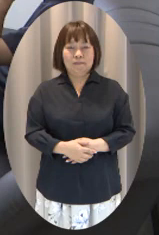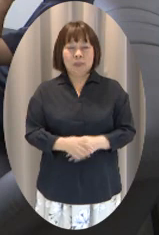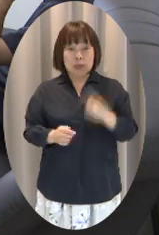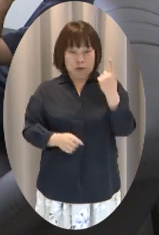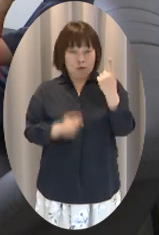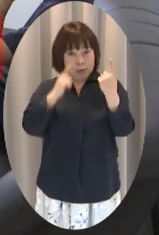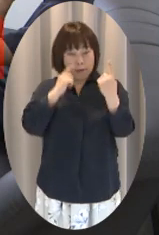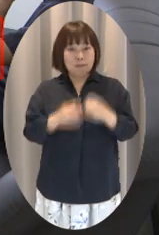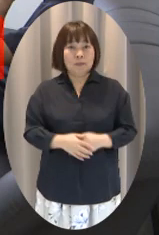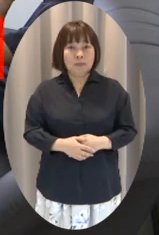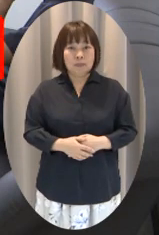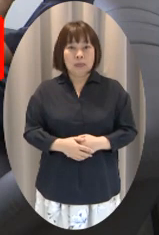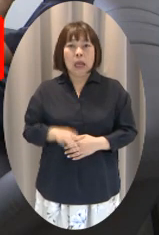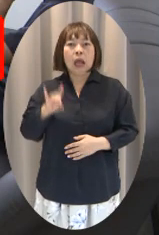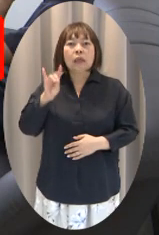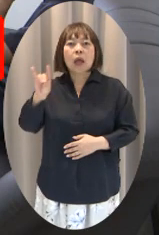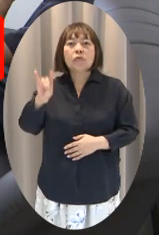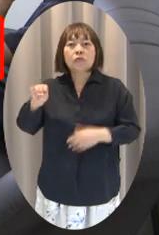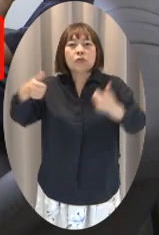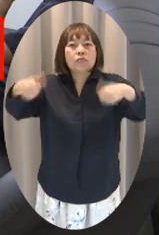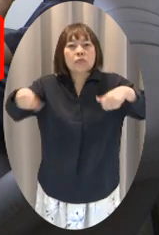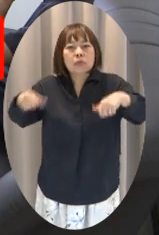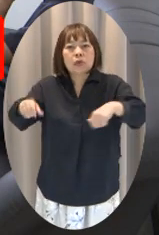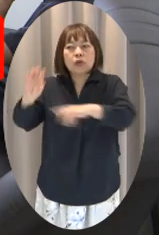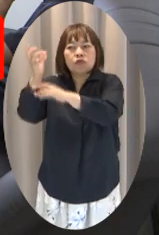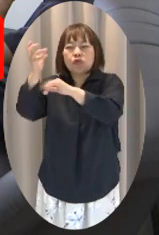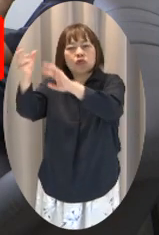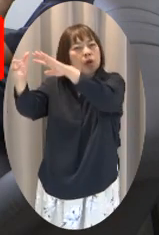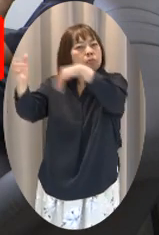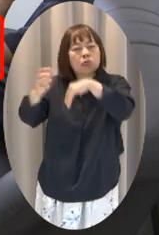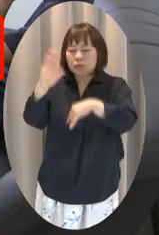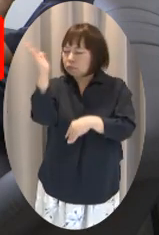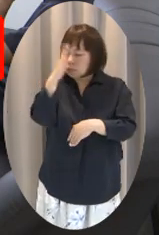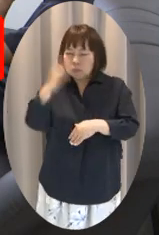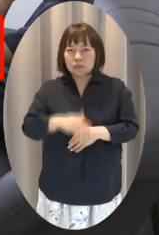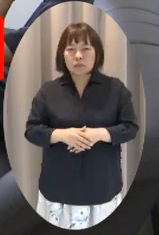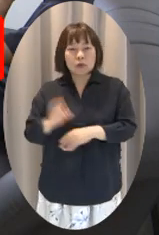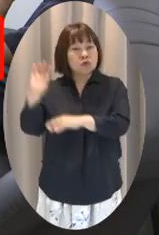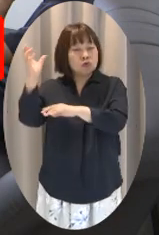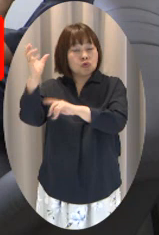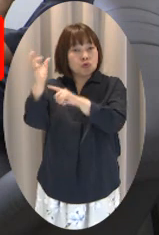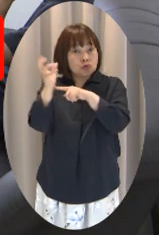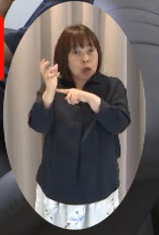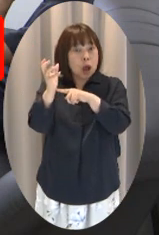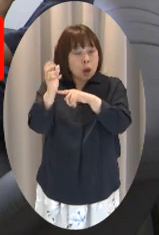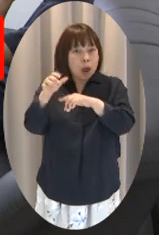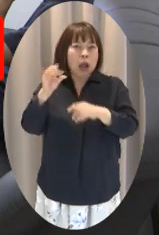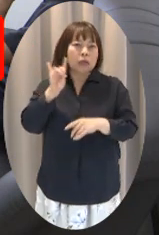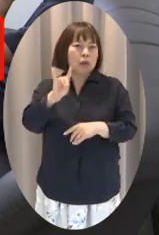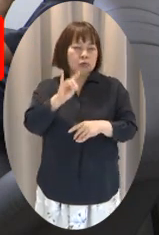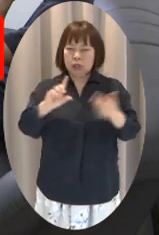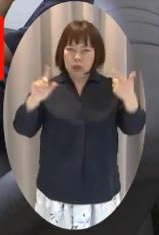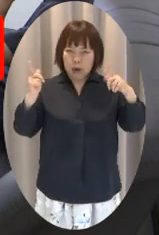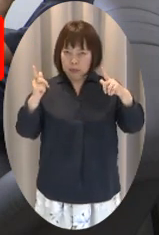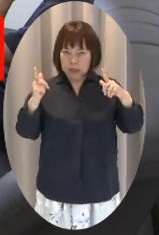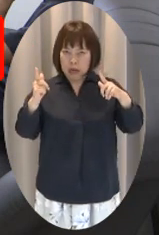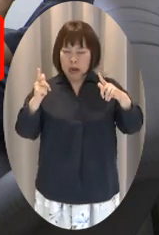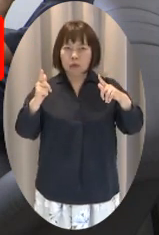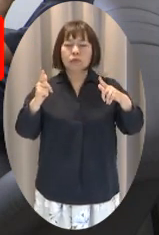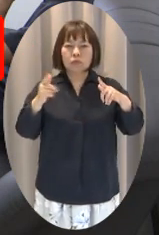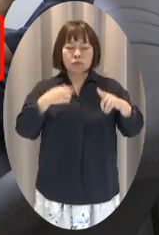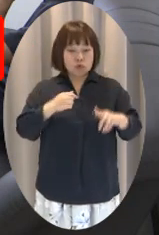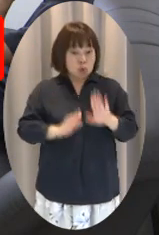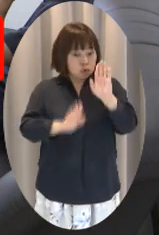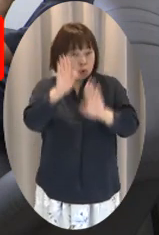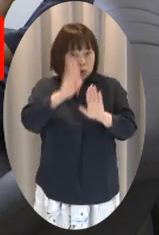1点目、タクシー代わりに利用しない。救急車はタクシーではありません。症状が軽い